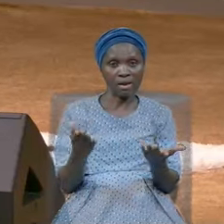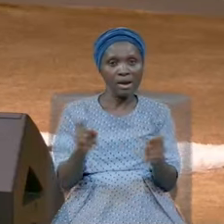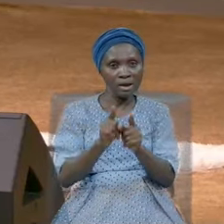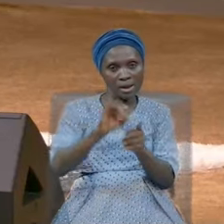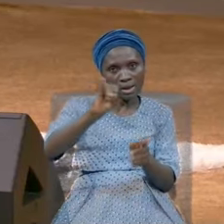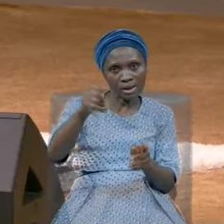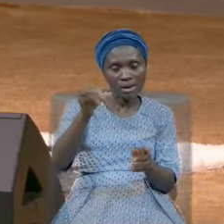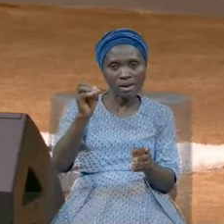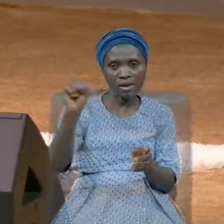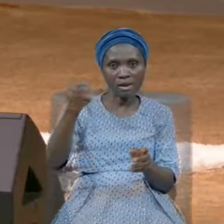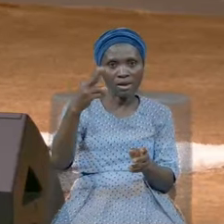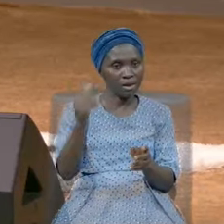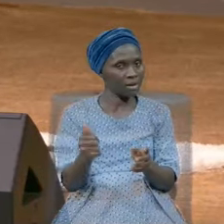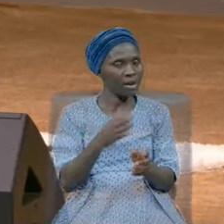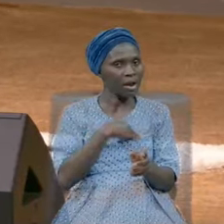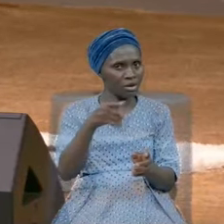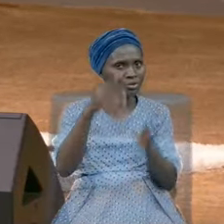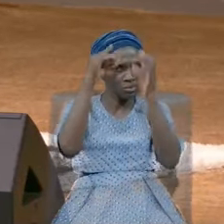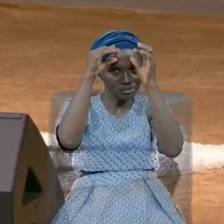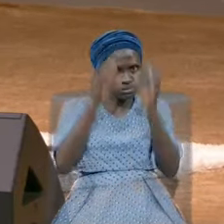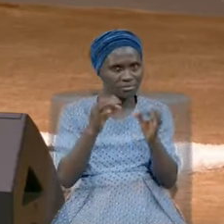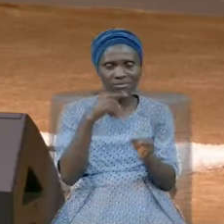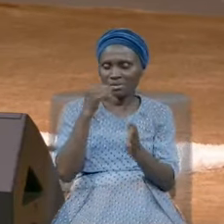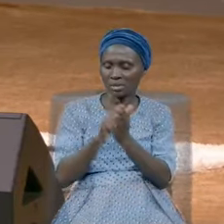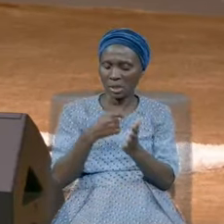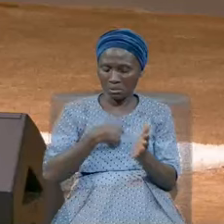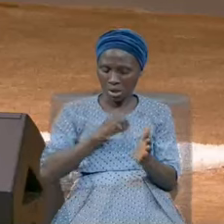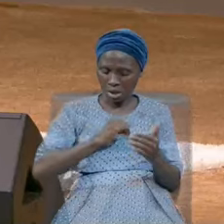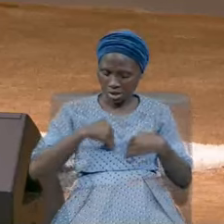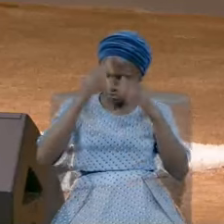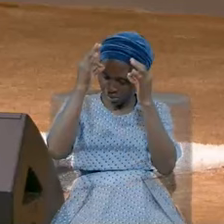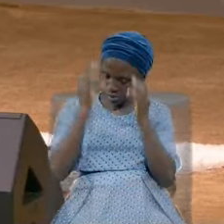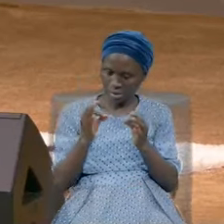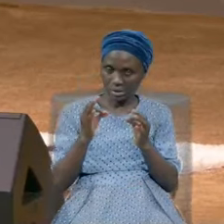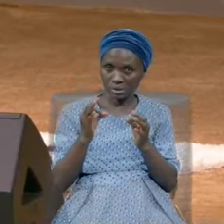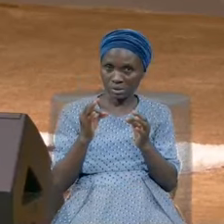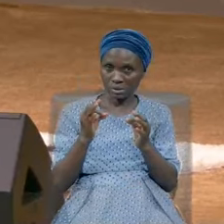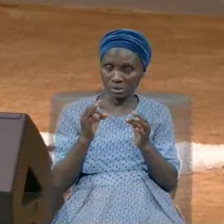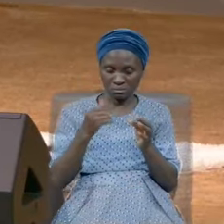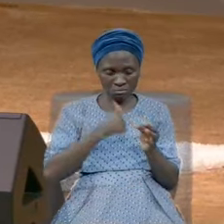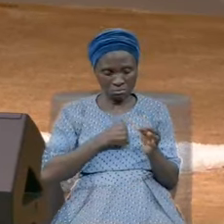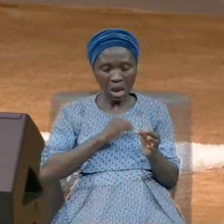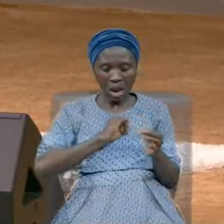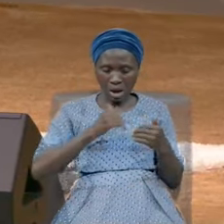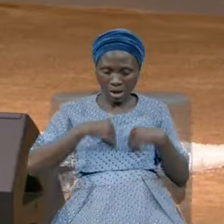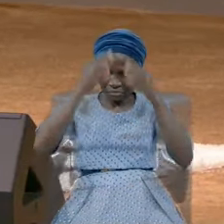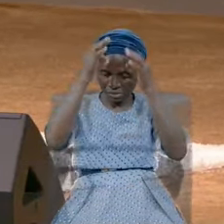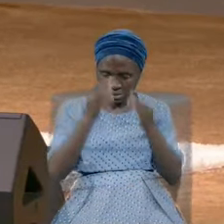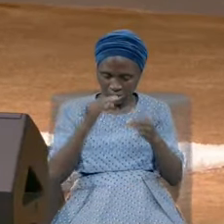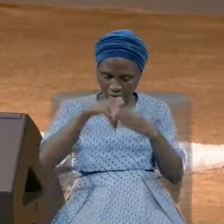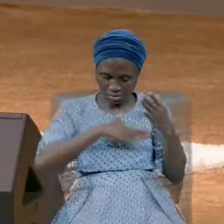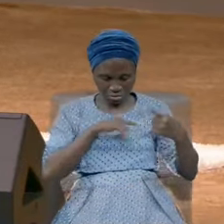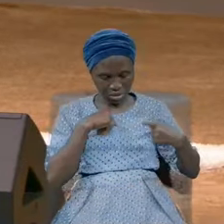Josué, et tu dis que j'ai pris ma résolution, j'ai résolu